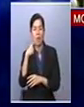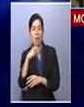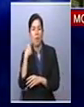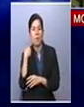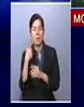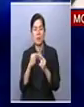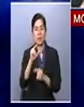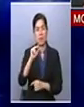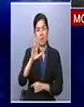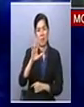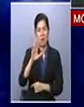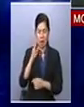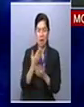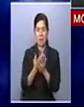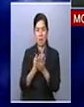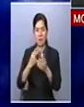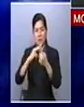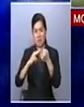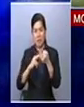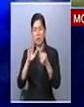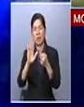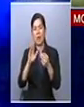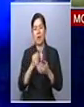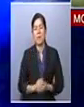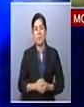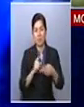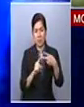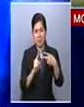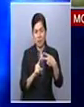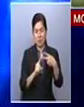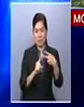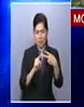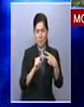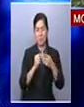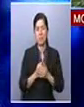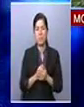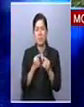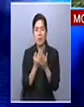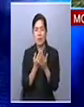ฮ่องกงดอลลาร์นะครับแต่อีกตัวนึงคือตัวแฮงเส็งแบงค์นะครับทาร์เก็ตอยู่ที่